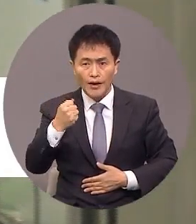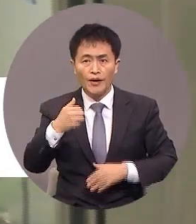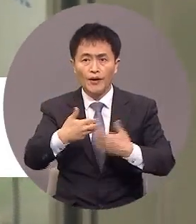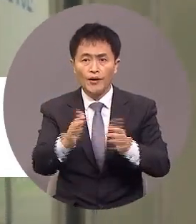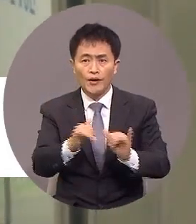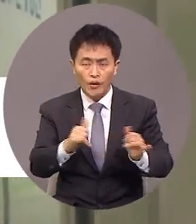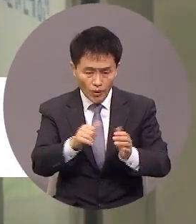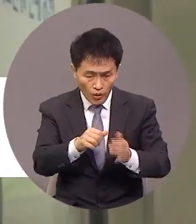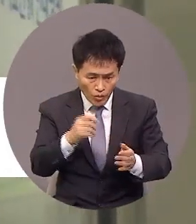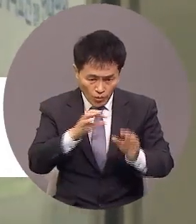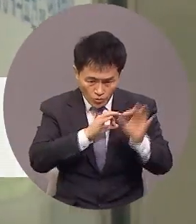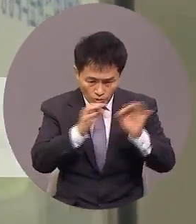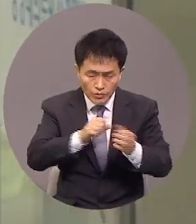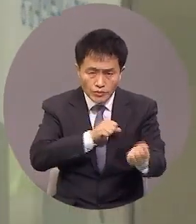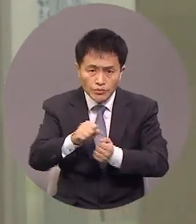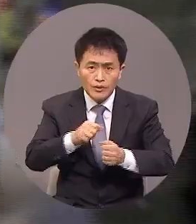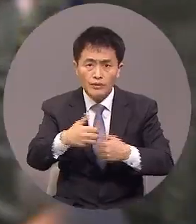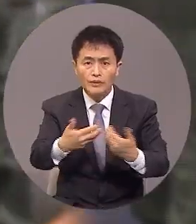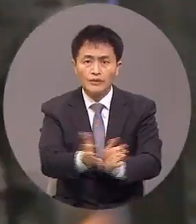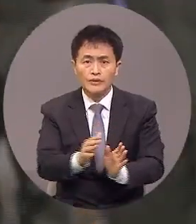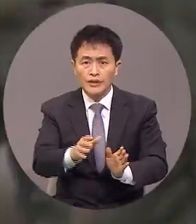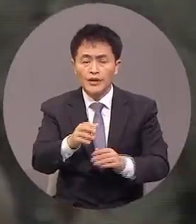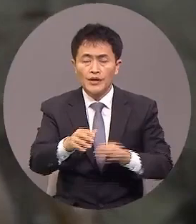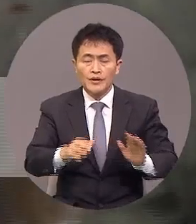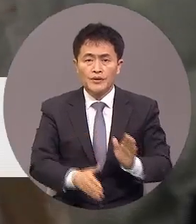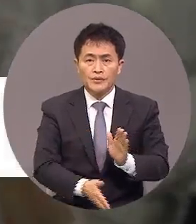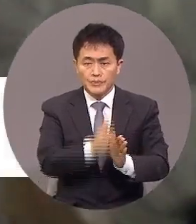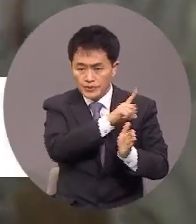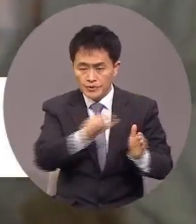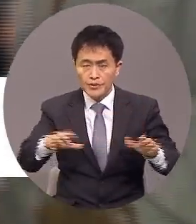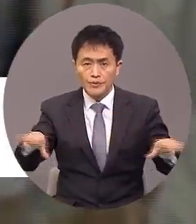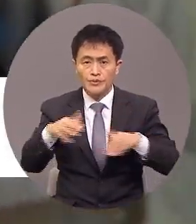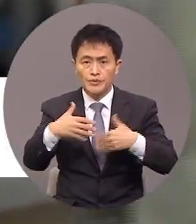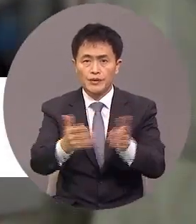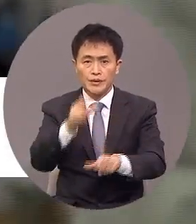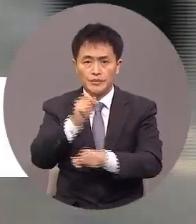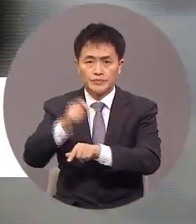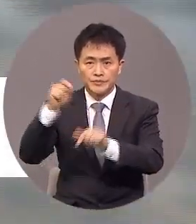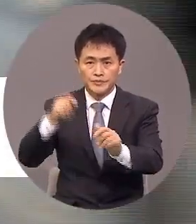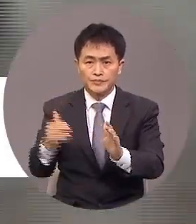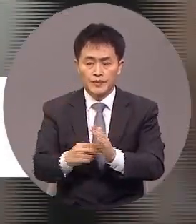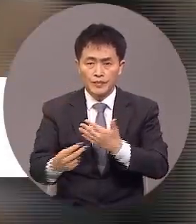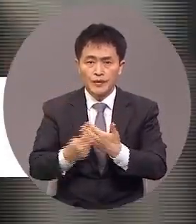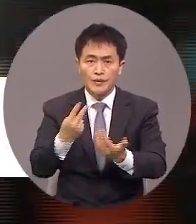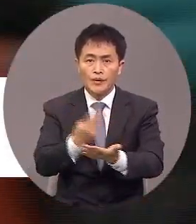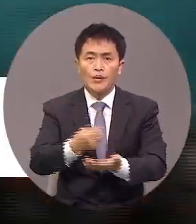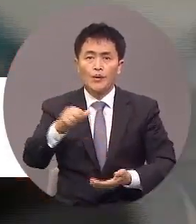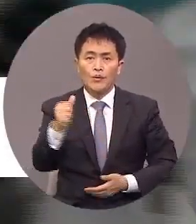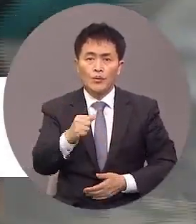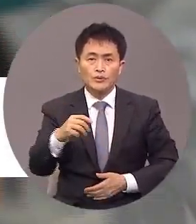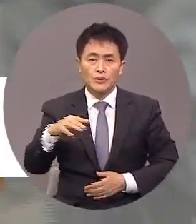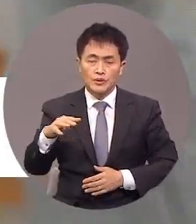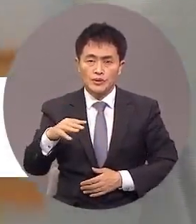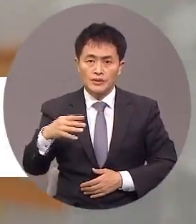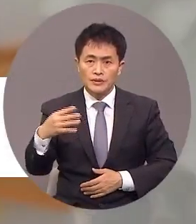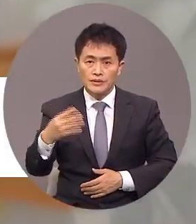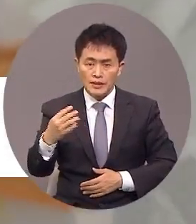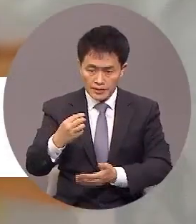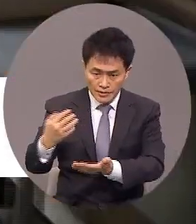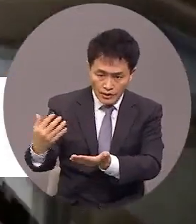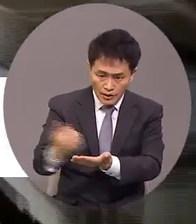있고 청소하는 병실도 있고. 정부는 비수도권 종합병원에 행정명령을 내려 병상 5,040개를 추가로 확보하기로